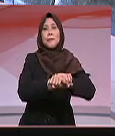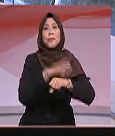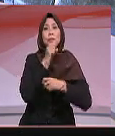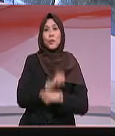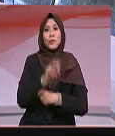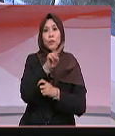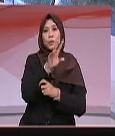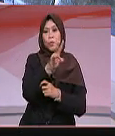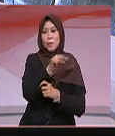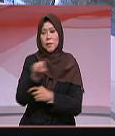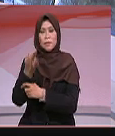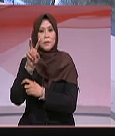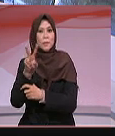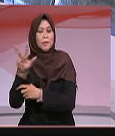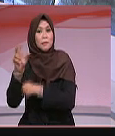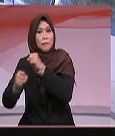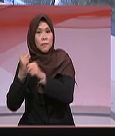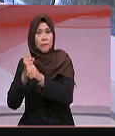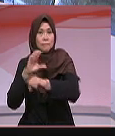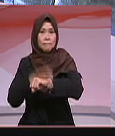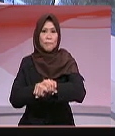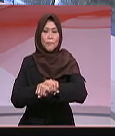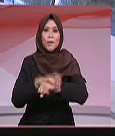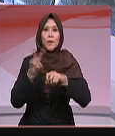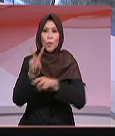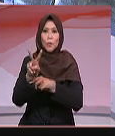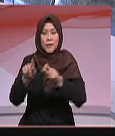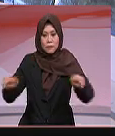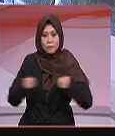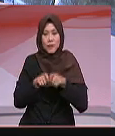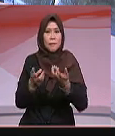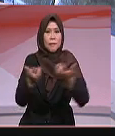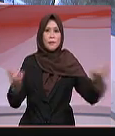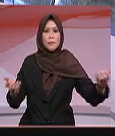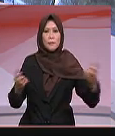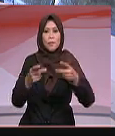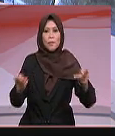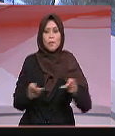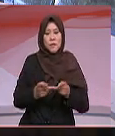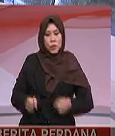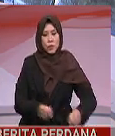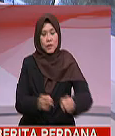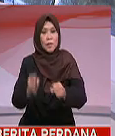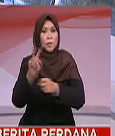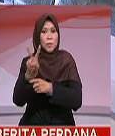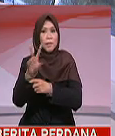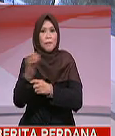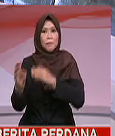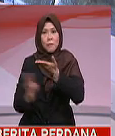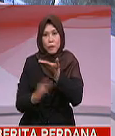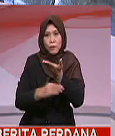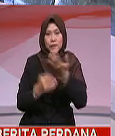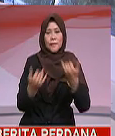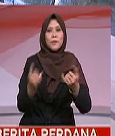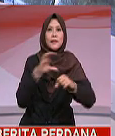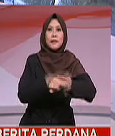27 dan 33 tahun itu ditahan di dua lokasi berasingan di kawasan Sungai Dua dan Butterworth, kini direman